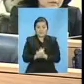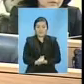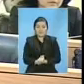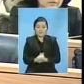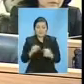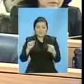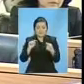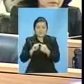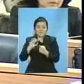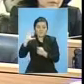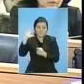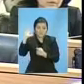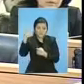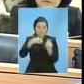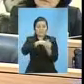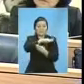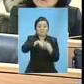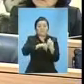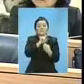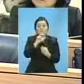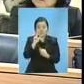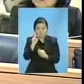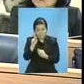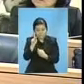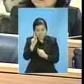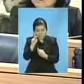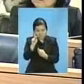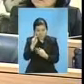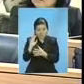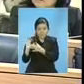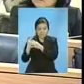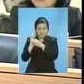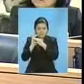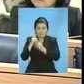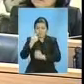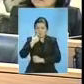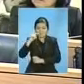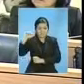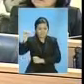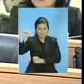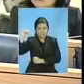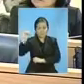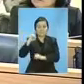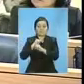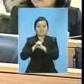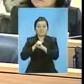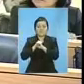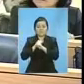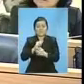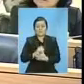างโลกทุนนิยมกับโลกคอมมิวนิสต์เ